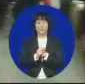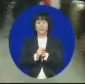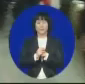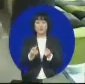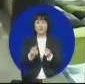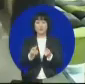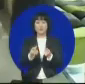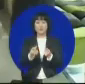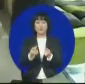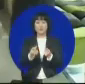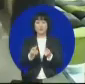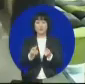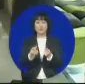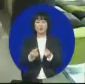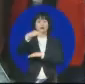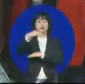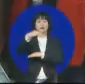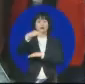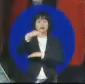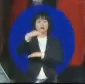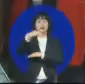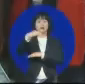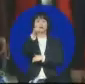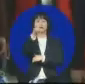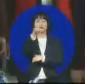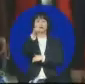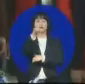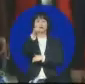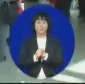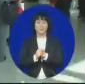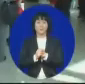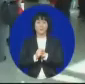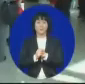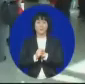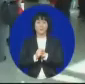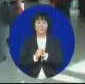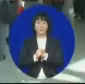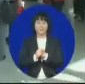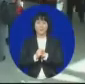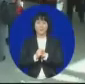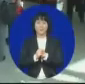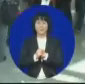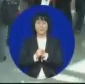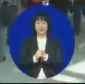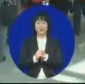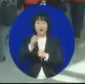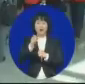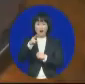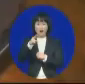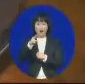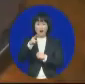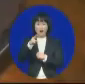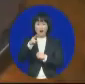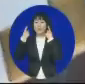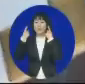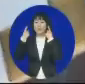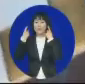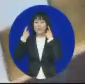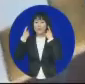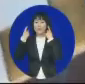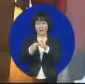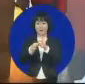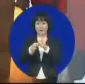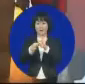어도 그러 행정타운 예 우리 시의 관광 산업의 부가가치를 한 단계 높이고 있습니다 c 와 경기관광공사 가